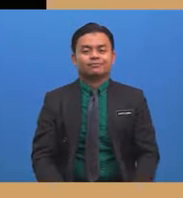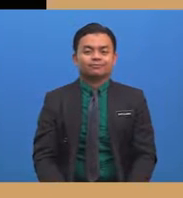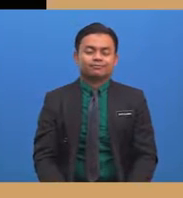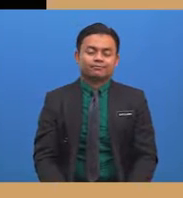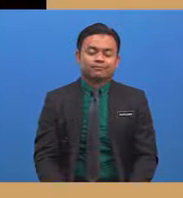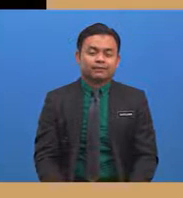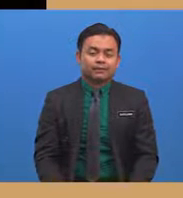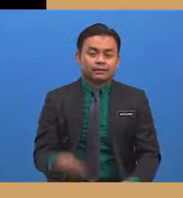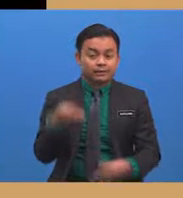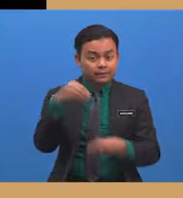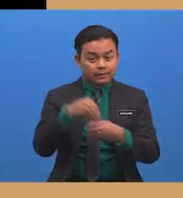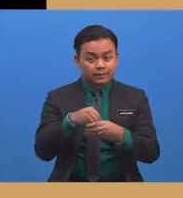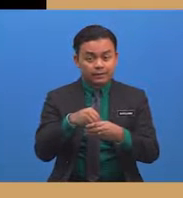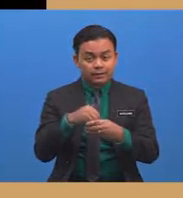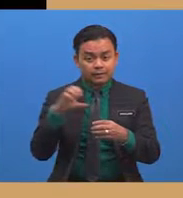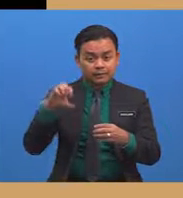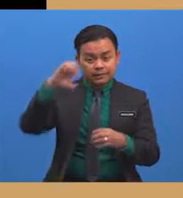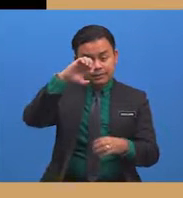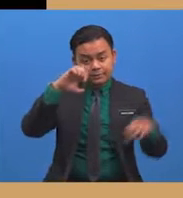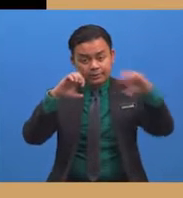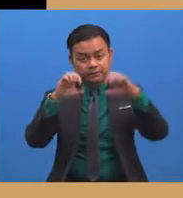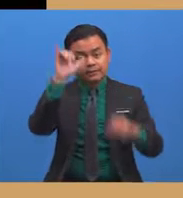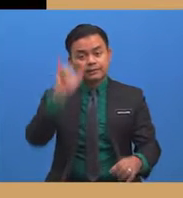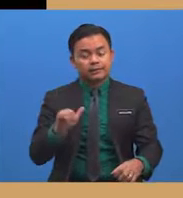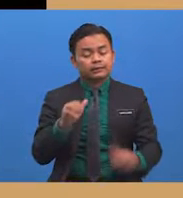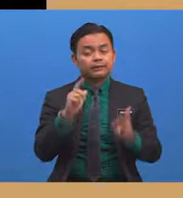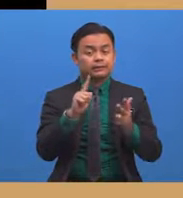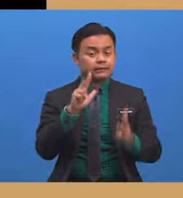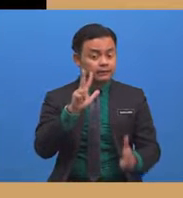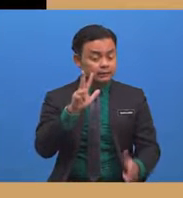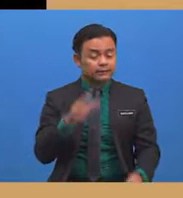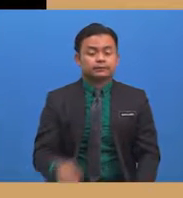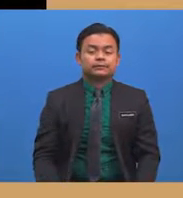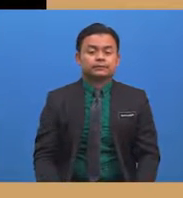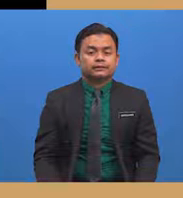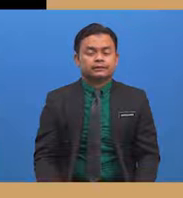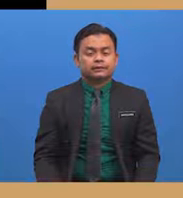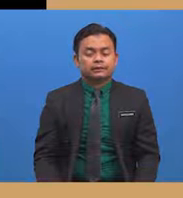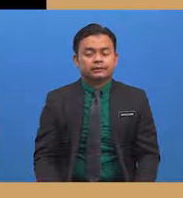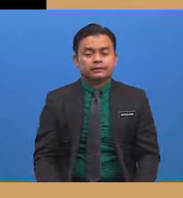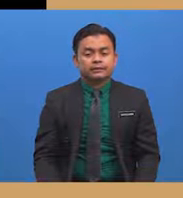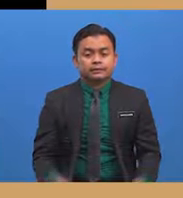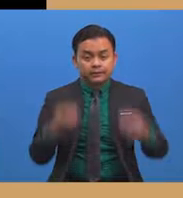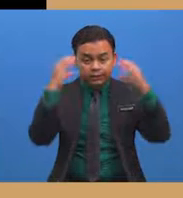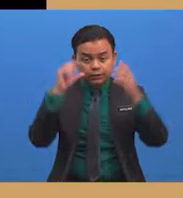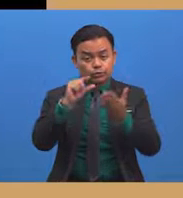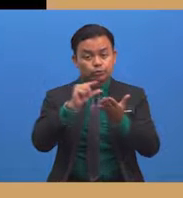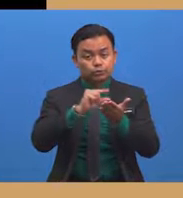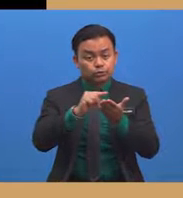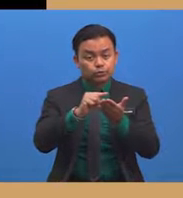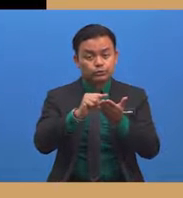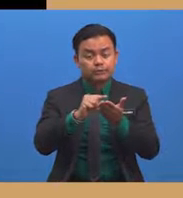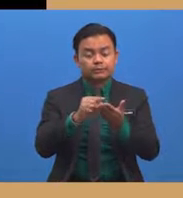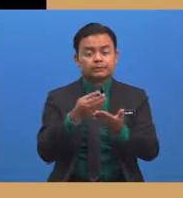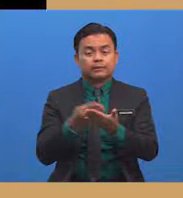Dalam eksperimen yang ketiga ini, cikgu masih menggunakan bahan-bahan yang sama seperti eksperimen yang kedua tadi.